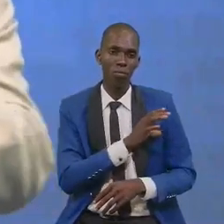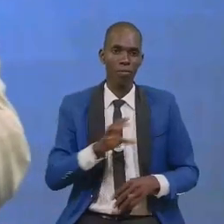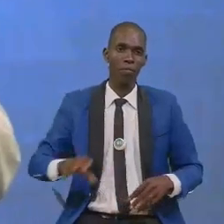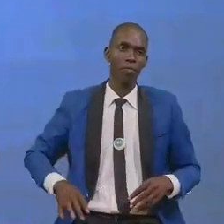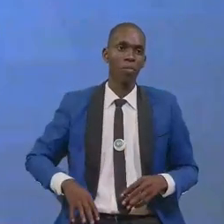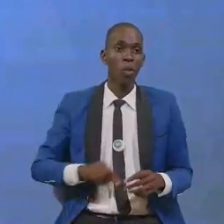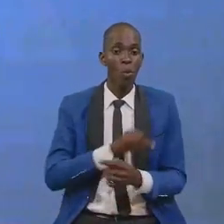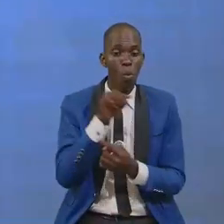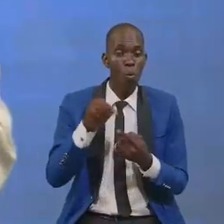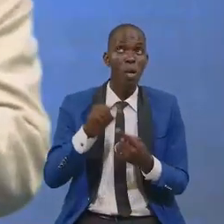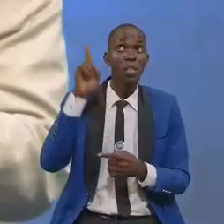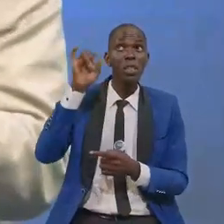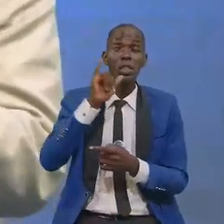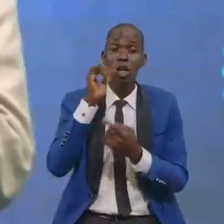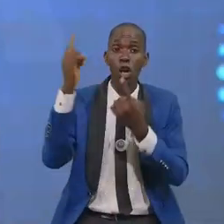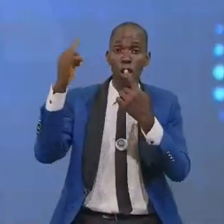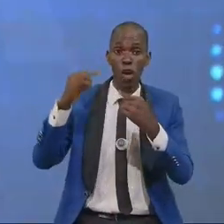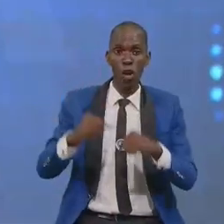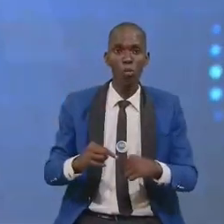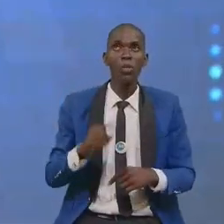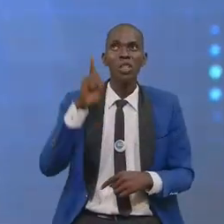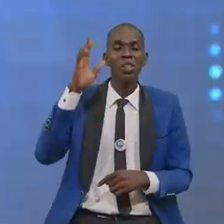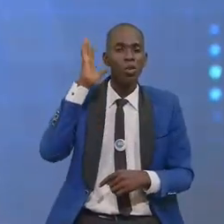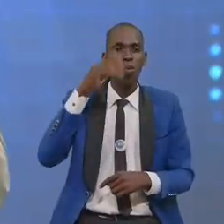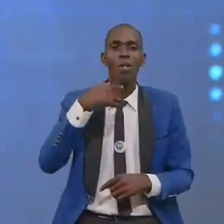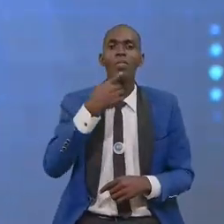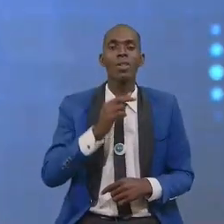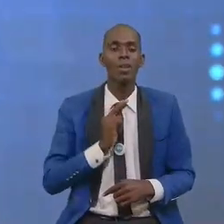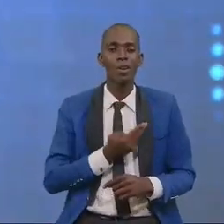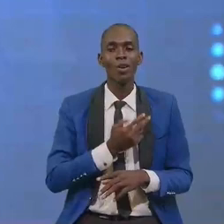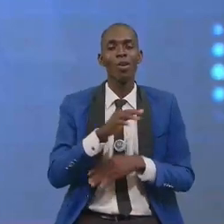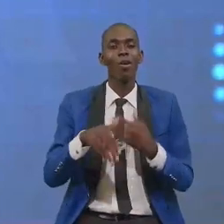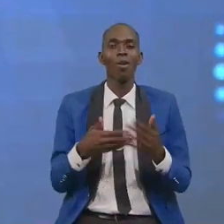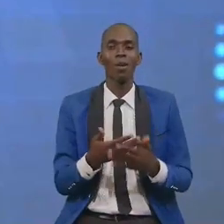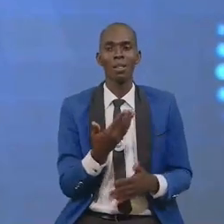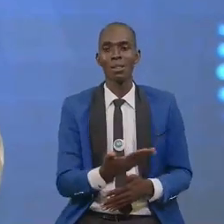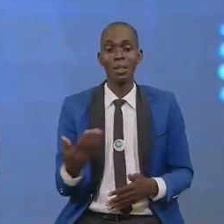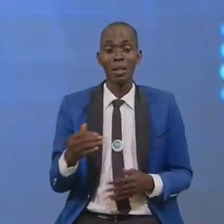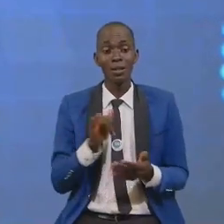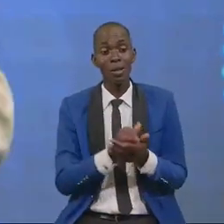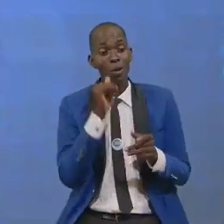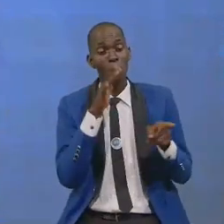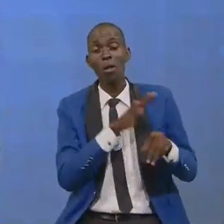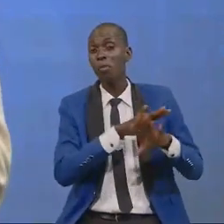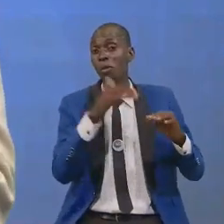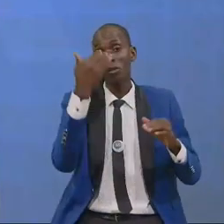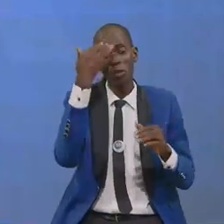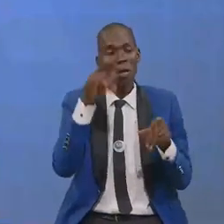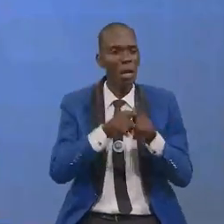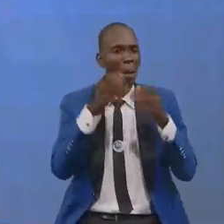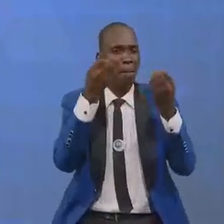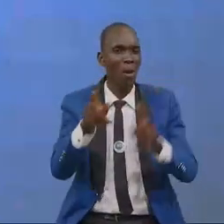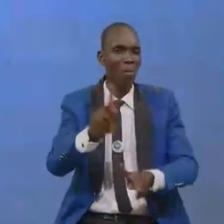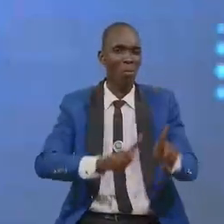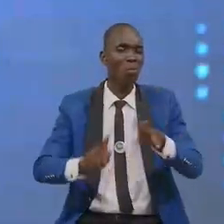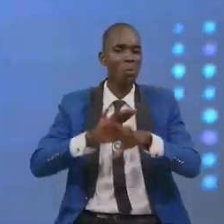venu il nous annoncera toute chose elle ne savait pas il y a plusieurs qui ne savent